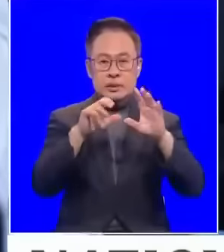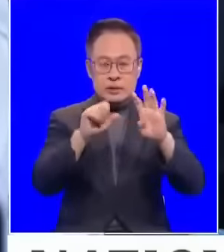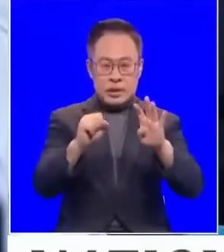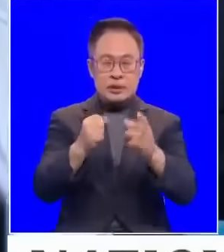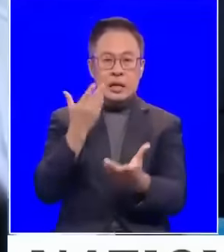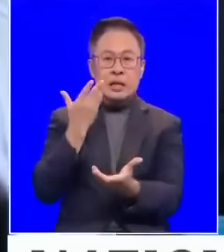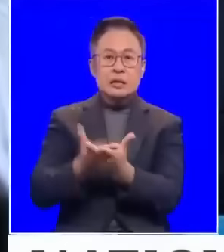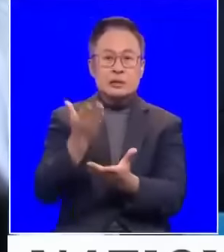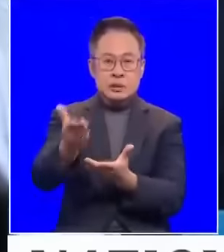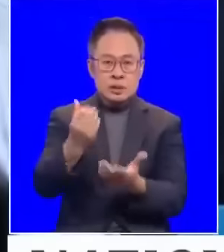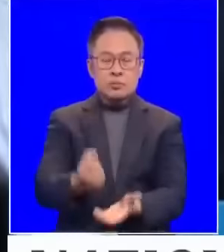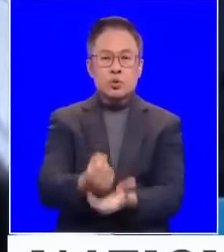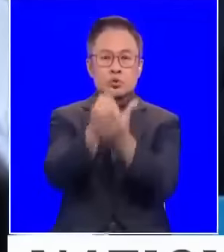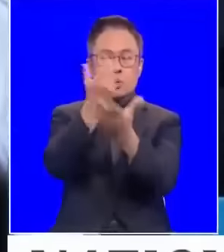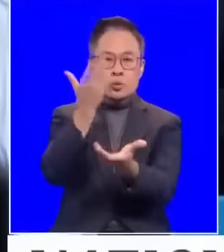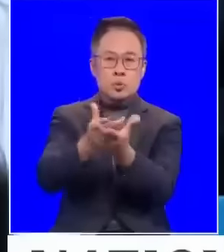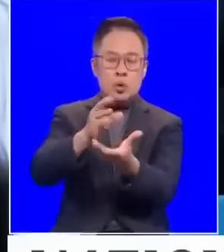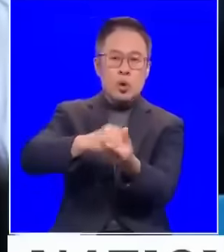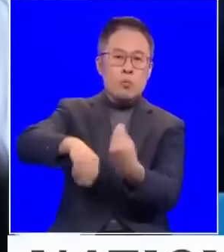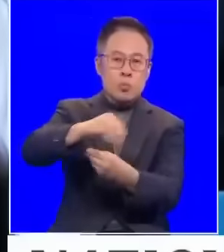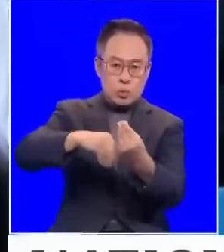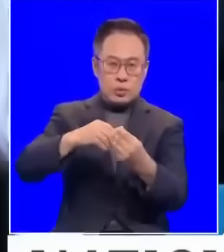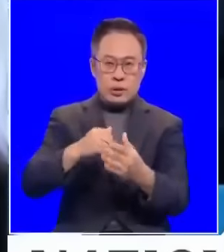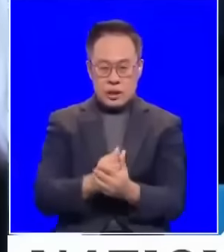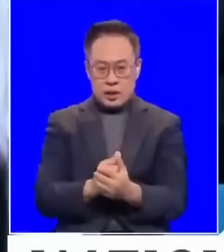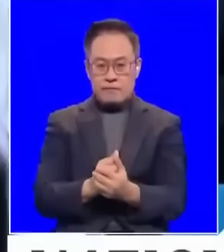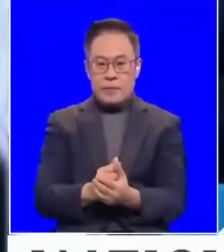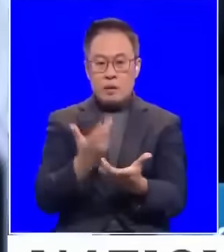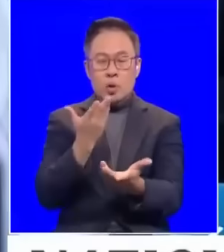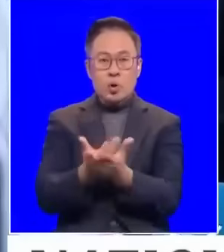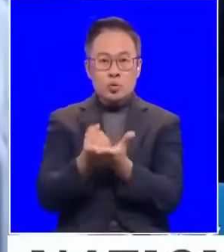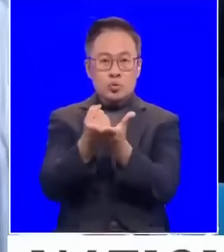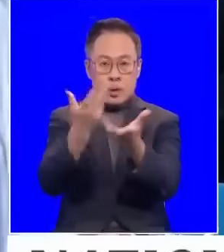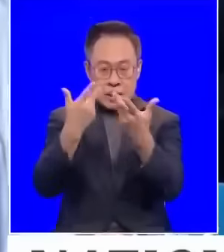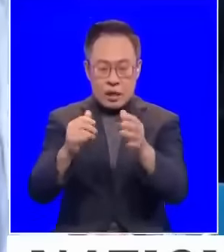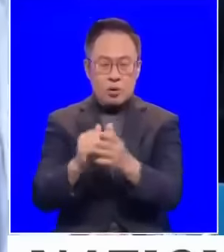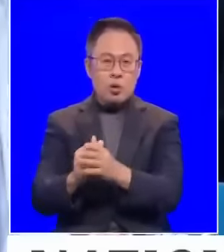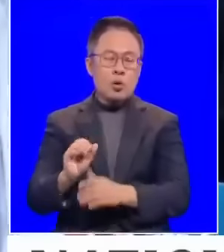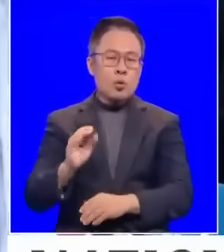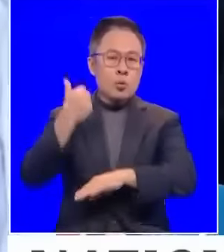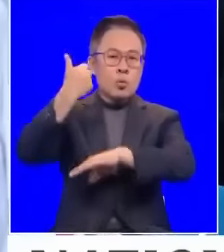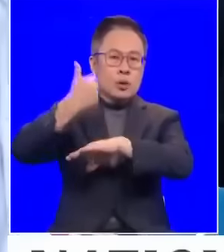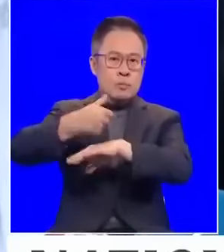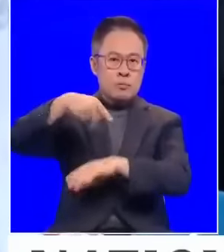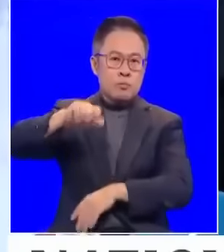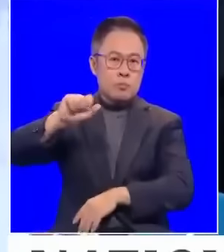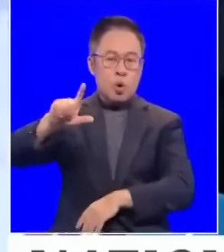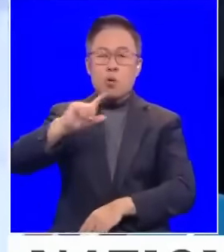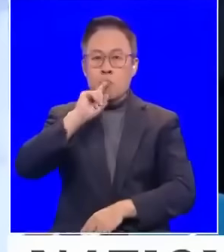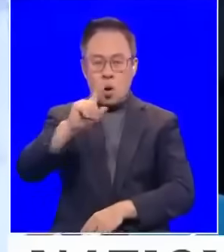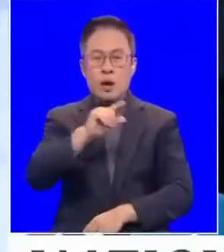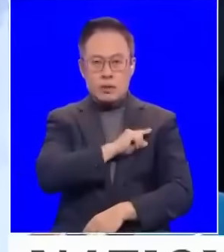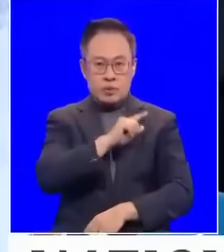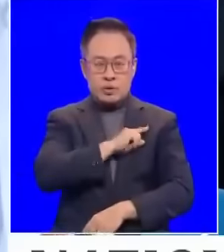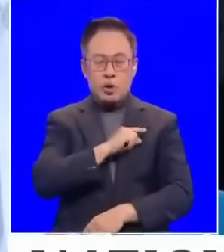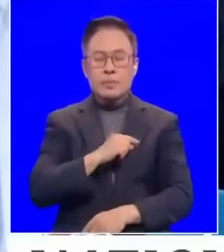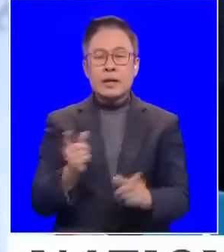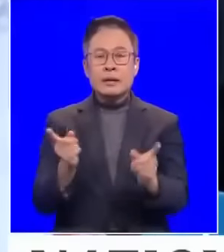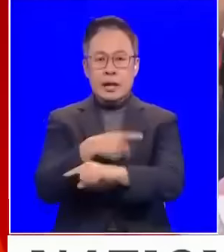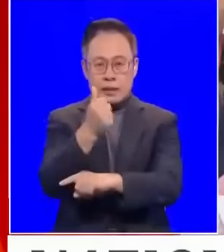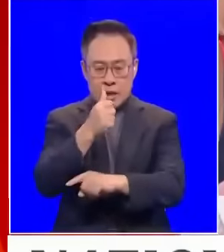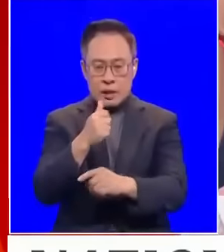ปก่อนแล้วสุดท้ายแล้วพอไปเคลียร์กับบอสพอได้บอสพอบอกว่าเดี๋ยวยินดีจะรับผิดชอบส่วนเนี้ยก็เลยมีการโอนเงิน 400,000กลับมาคืนเข้าก